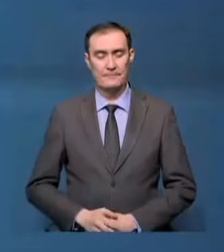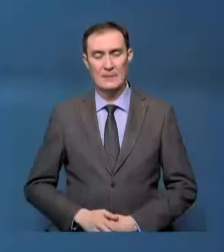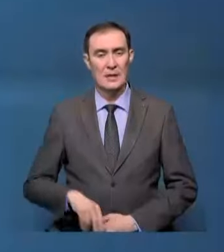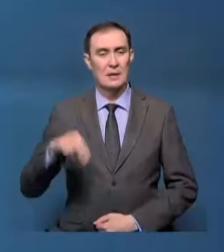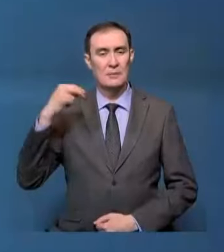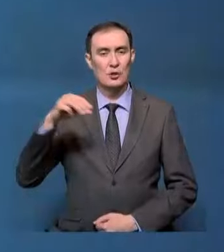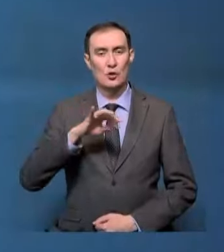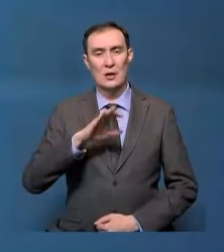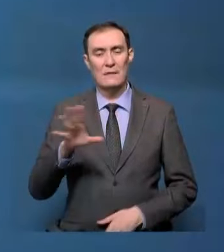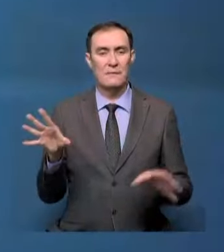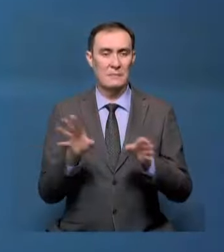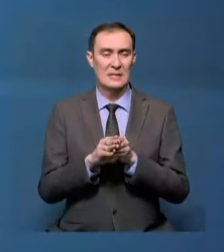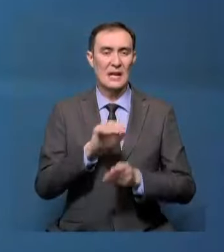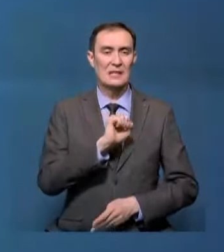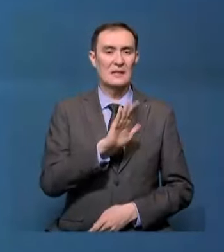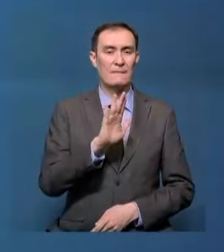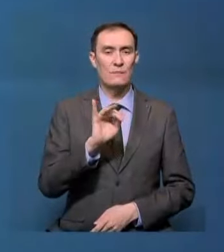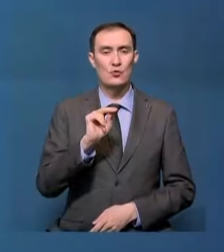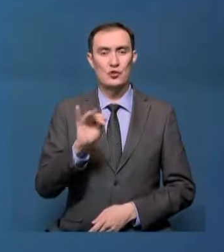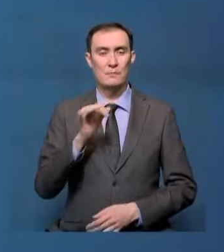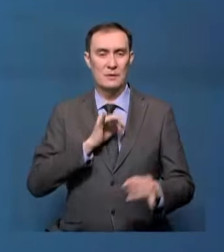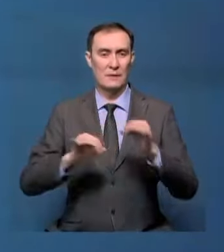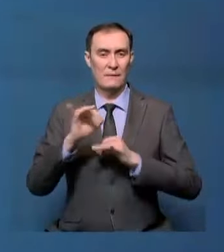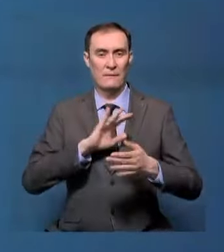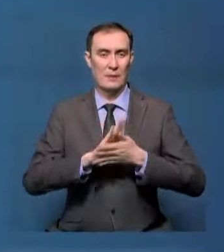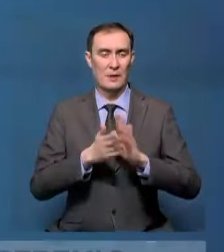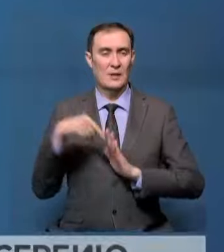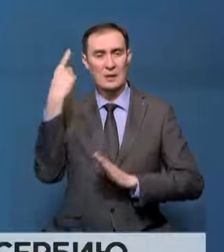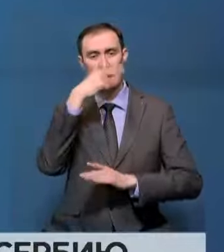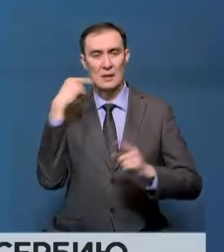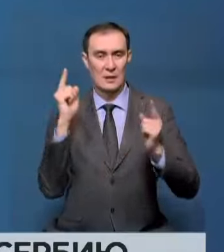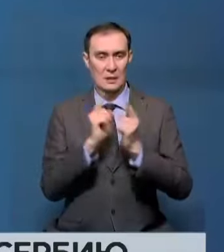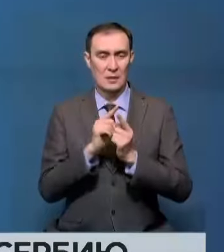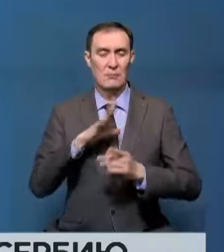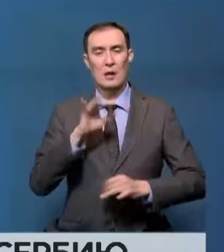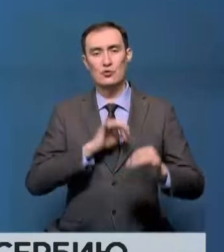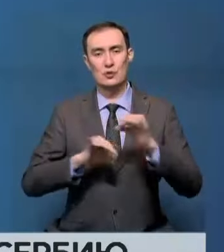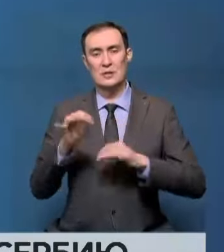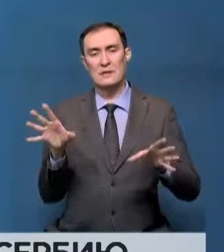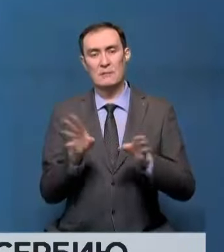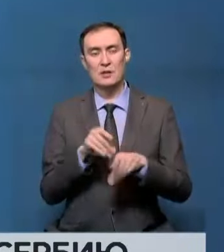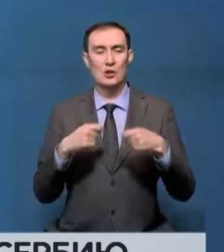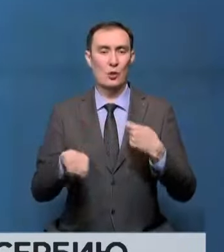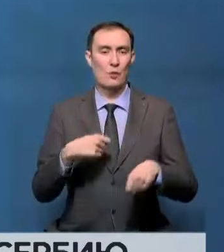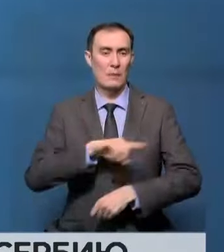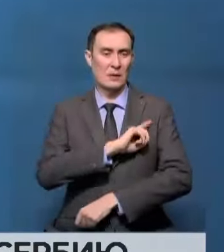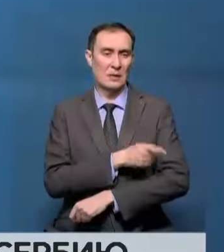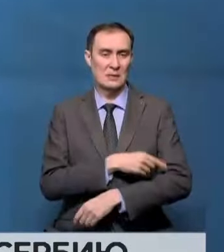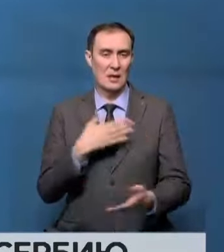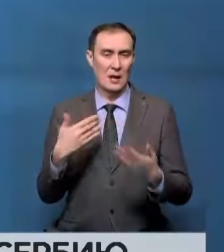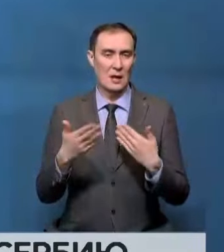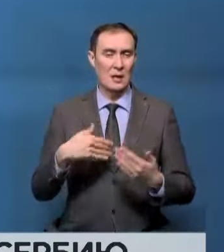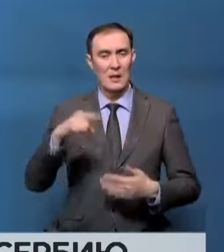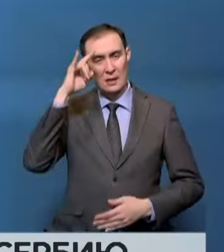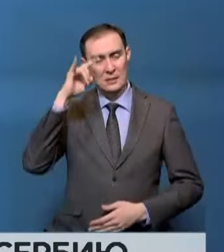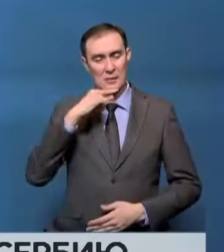Касым-Жомарт Токаев и Александр Вучич провели переговоры в формате тет-а-тет. Собеседники обсудили совместный торговый потенциал. Казахстан со